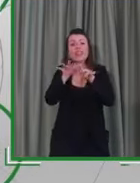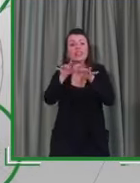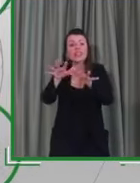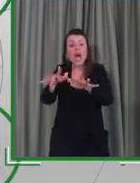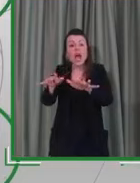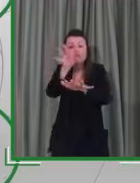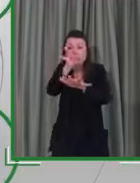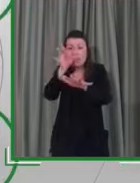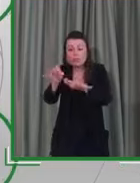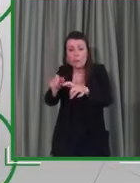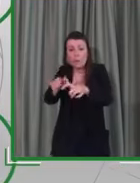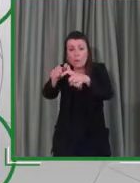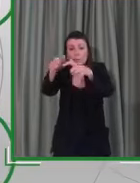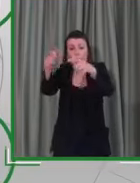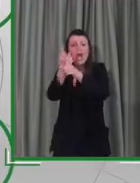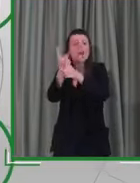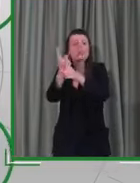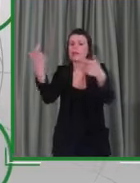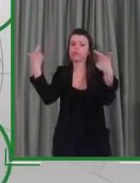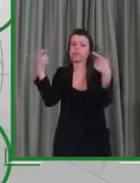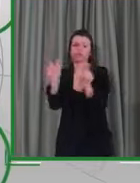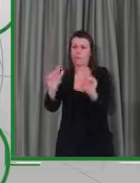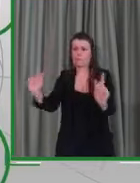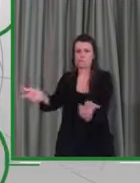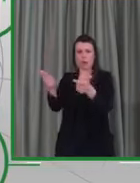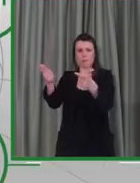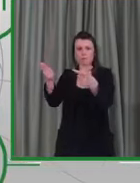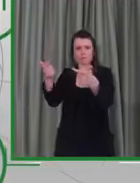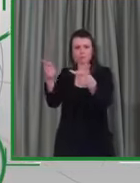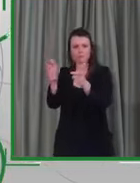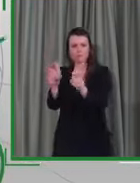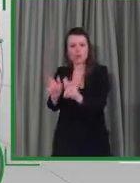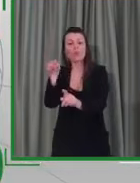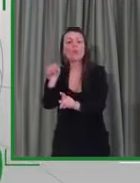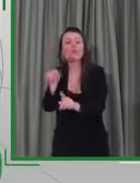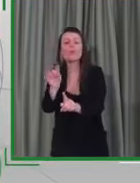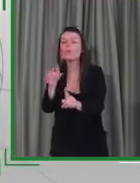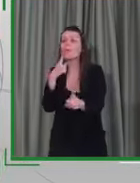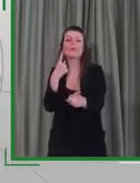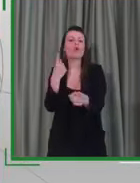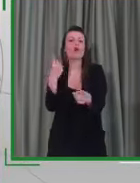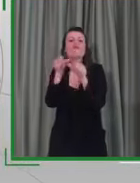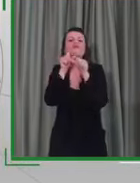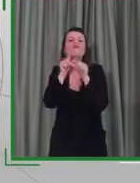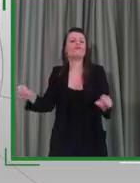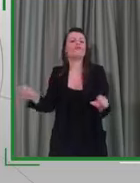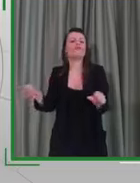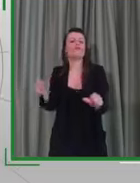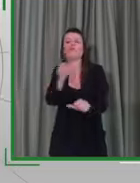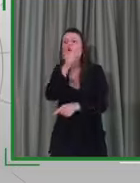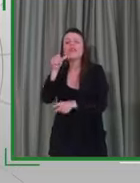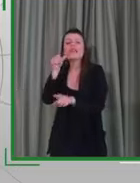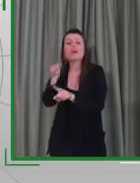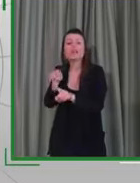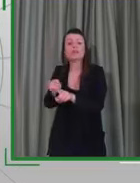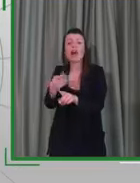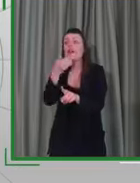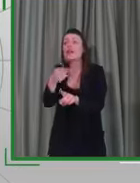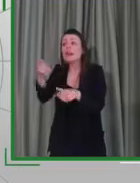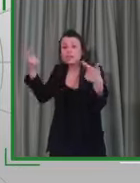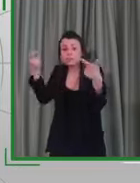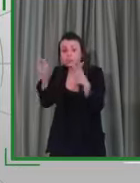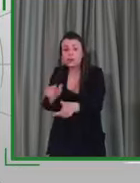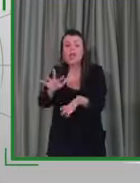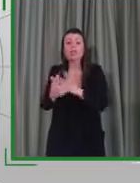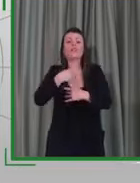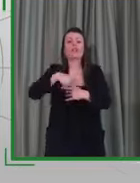essenziale per riuscire ad arrivare a un momento in cui si possa tornare a una lenta graduale normalità